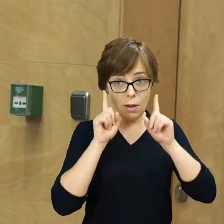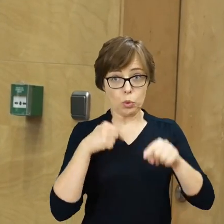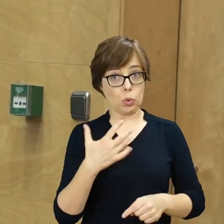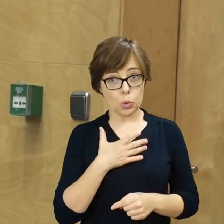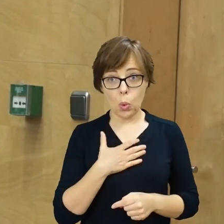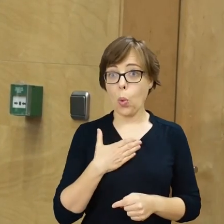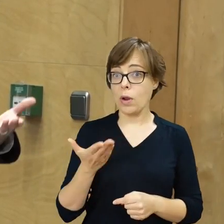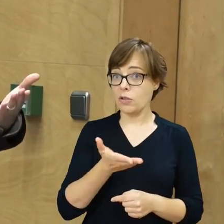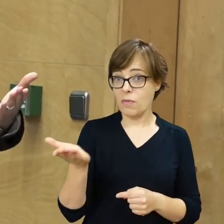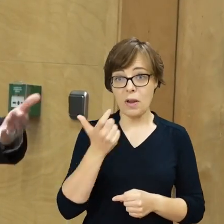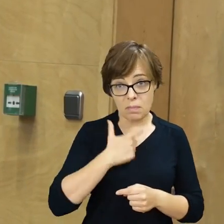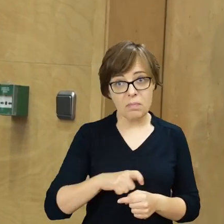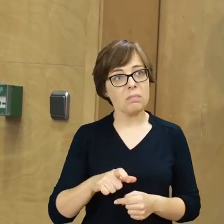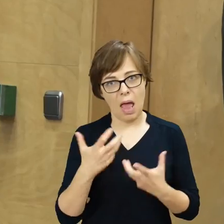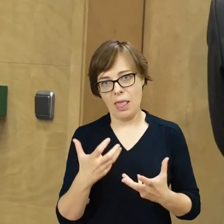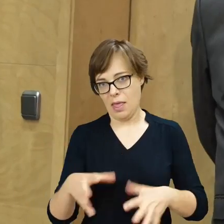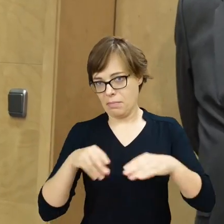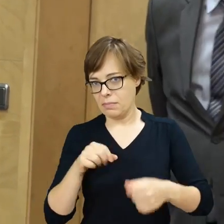dziękujemy.